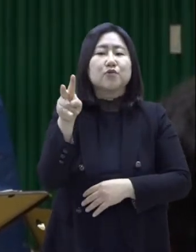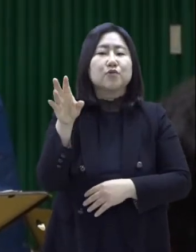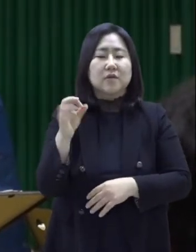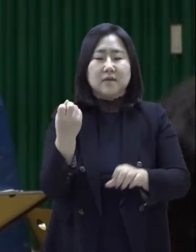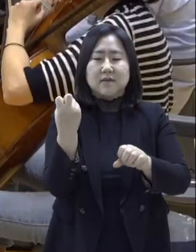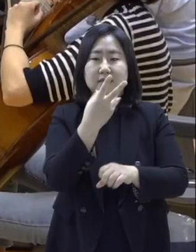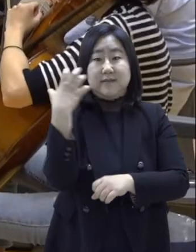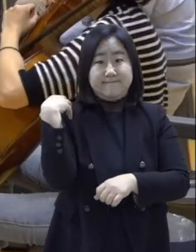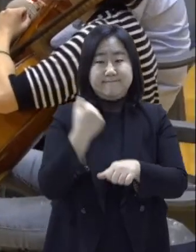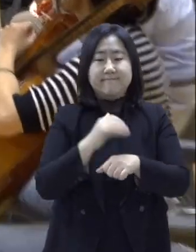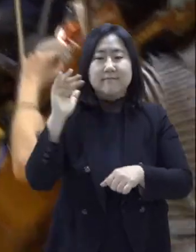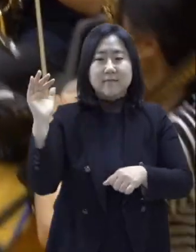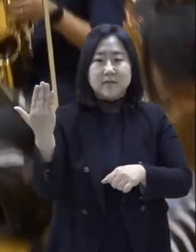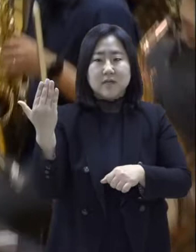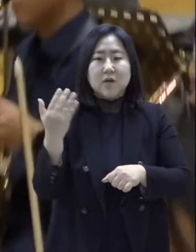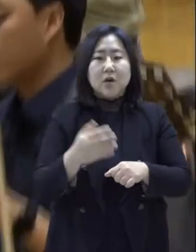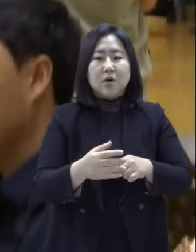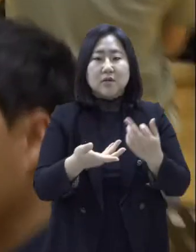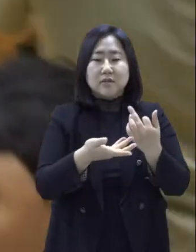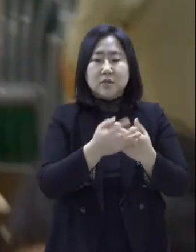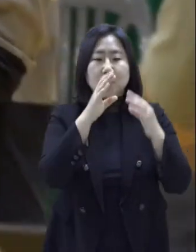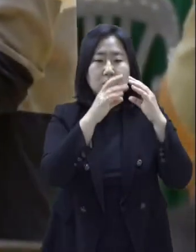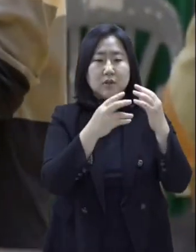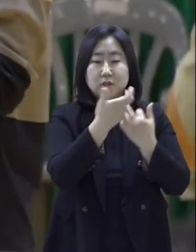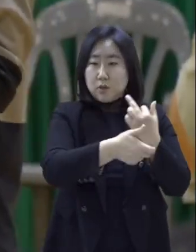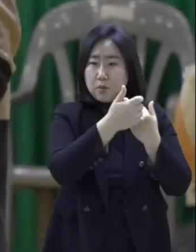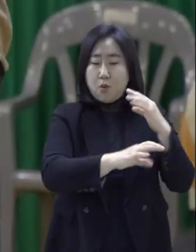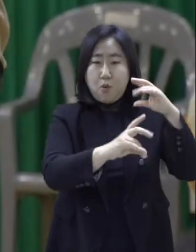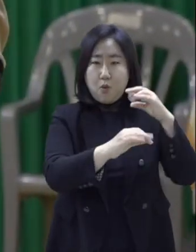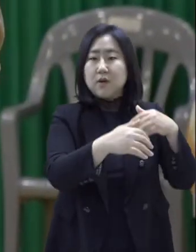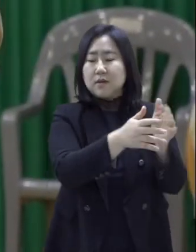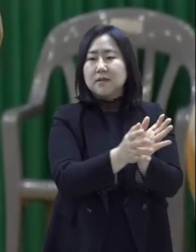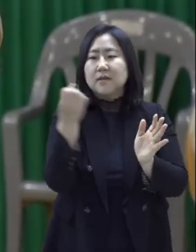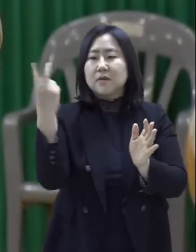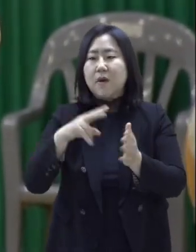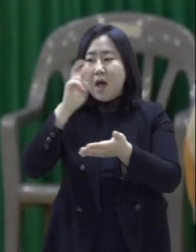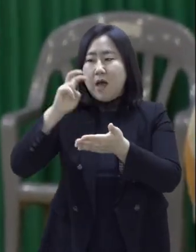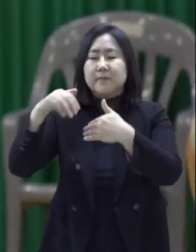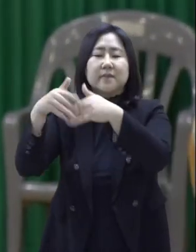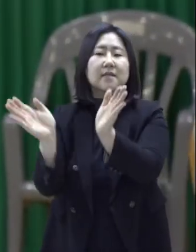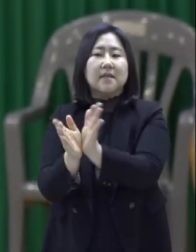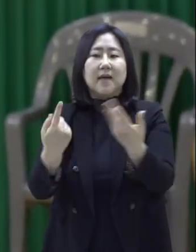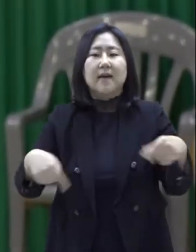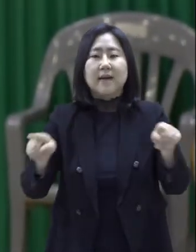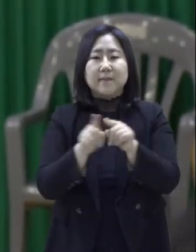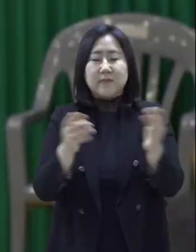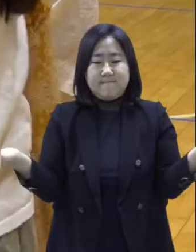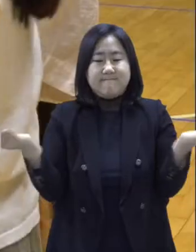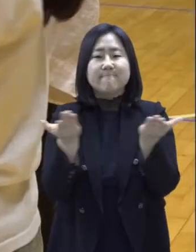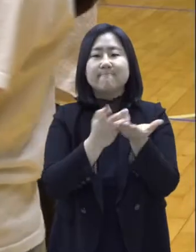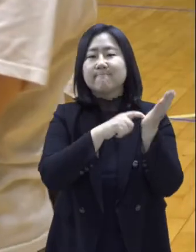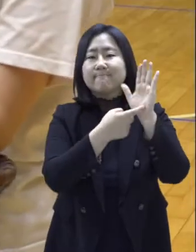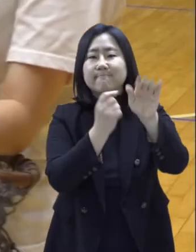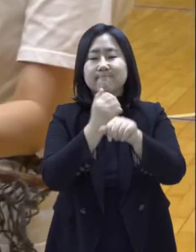다시 한번 연출을 받았고, 이동호 제주도립 서귀포관악단 지휘자, 최상윤 제주도립 서귀포합창단 지휘자가